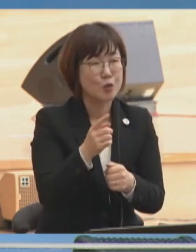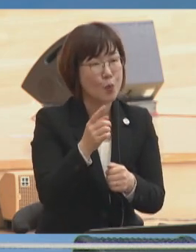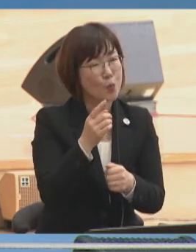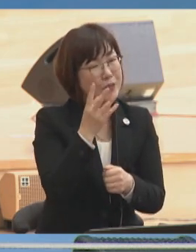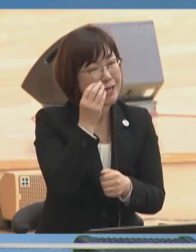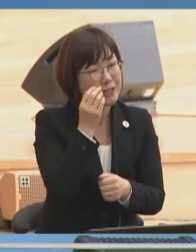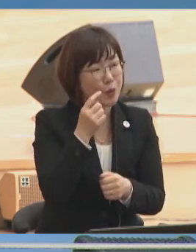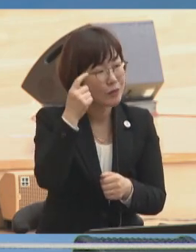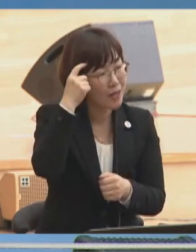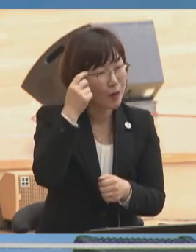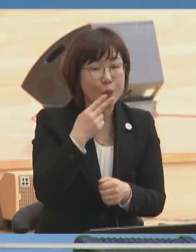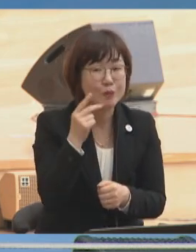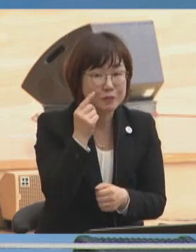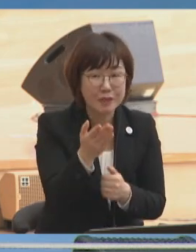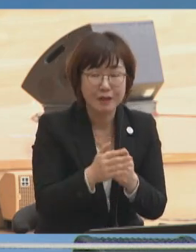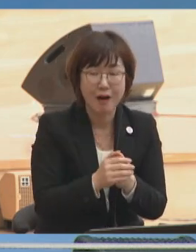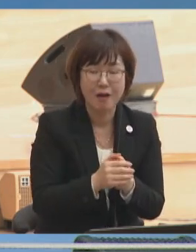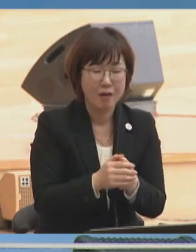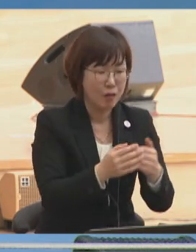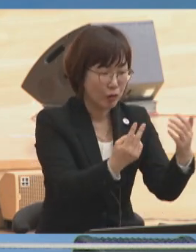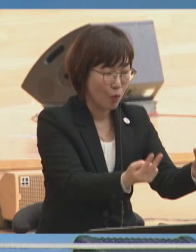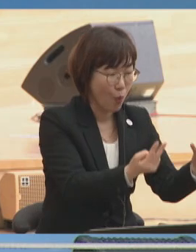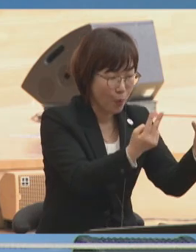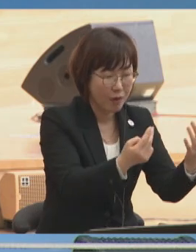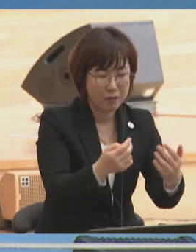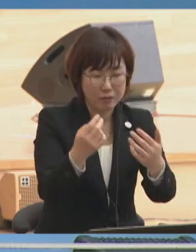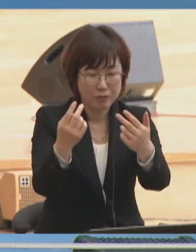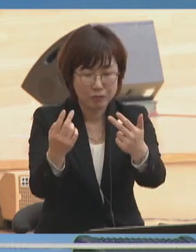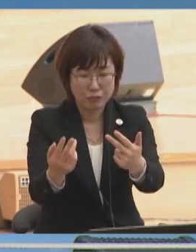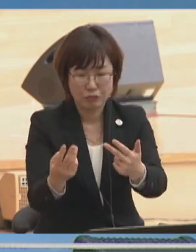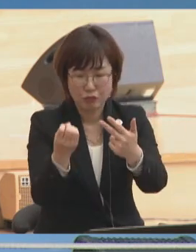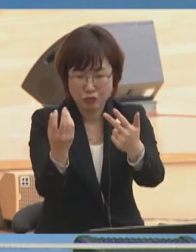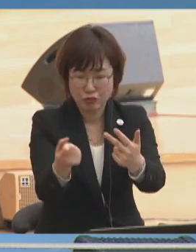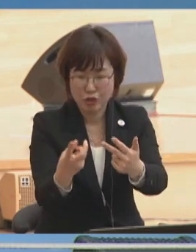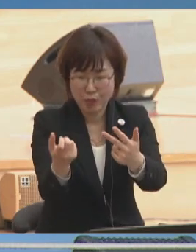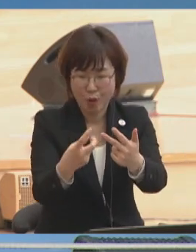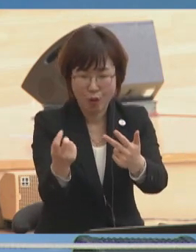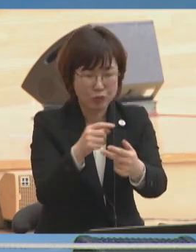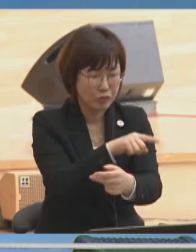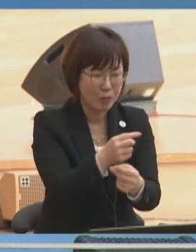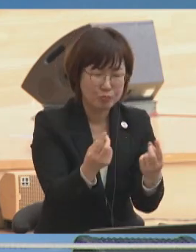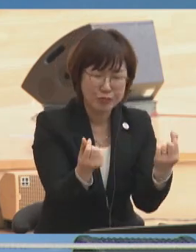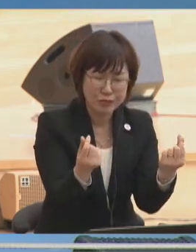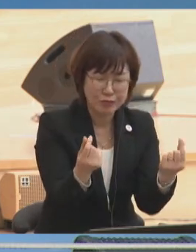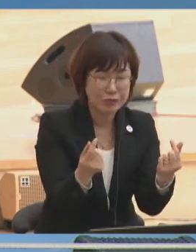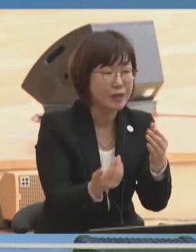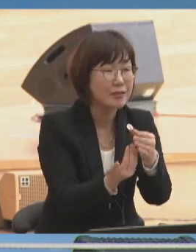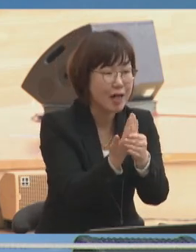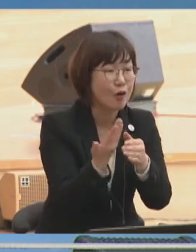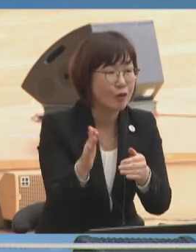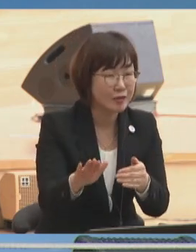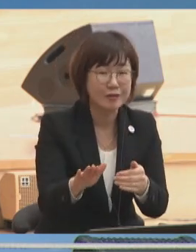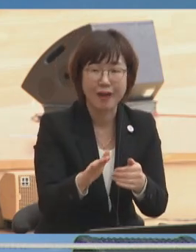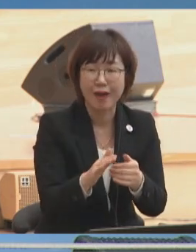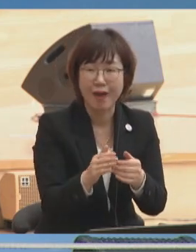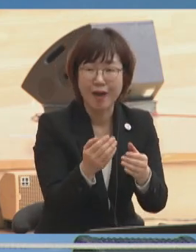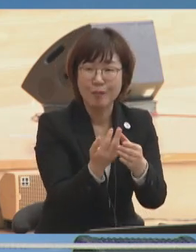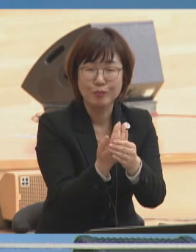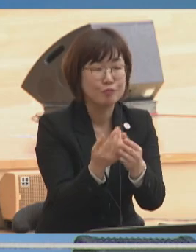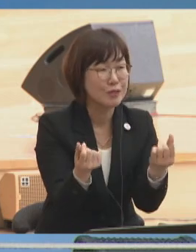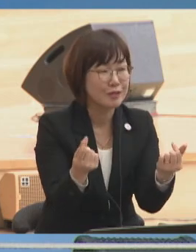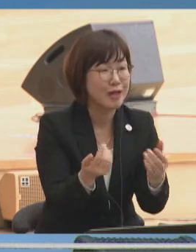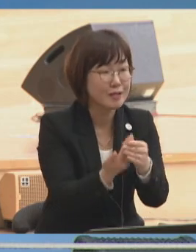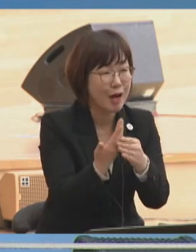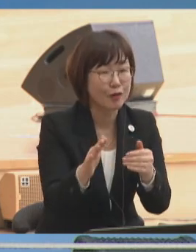저는 좀 이상하다고 생각했어요. 왜? 이렇게 비슷한 사건을 얼마나 성경이 제한된 기록입니까, 이게? 이게